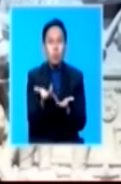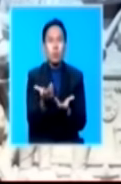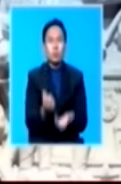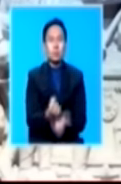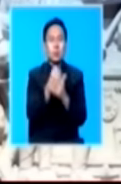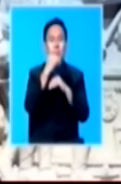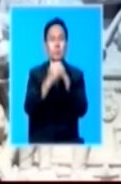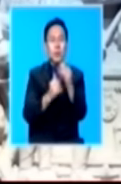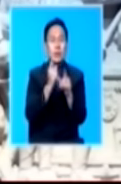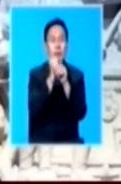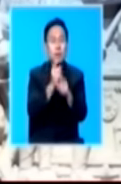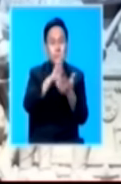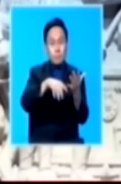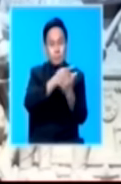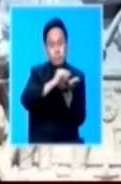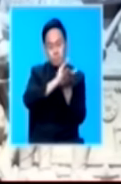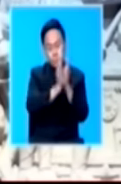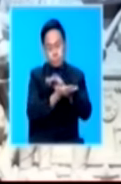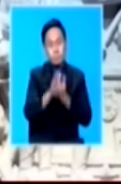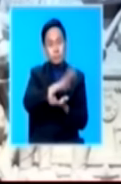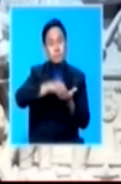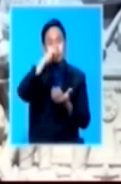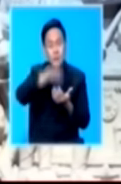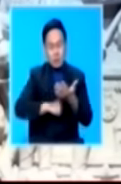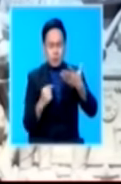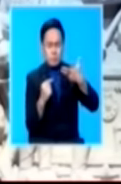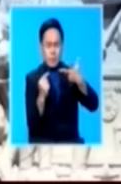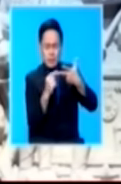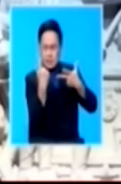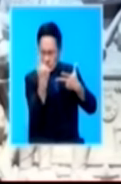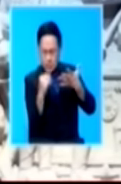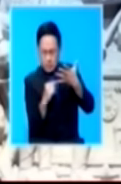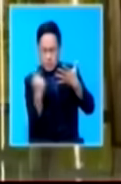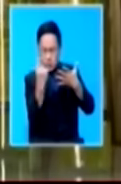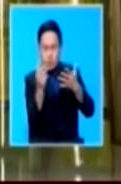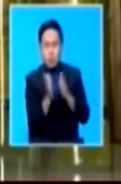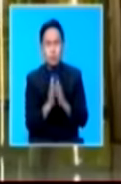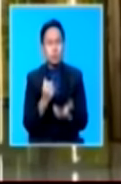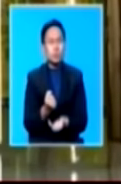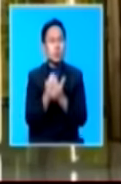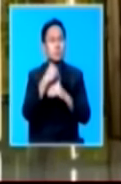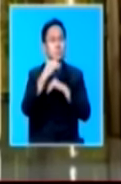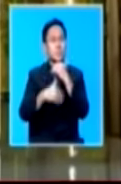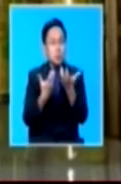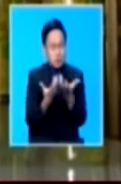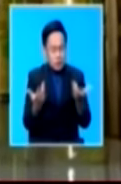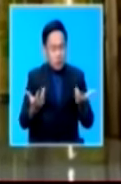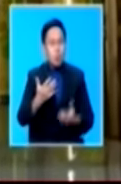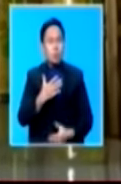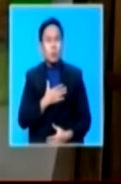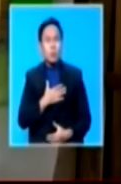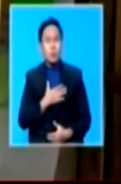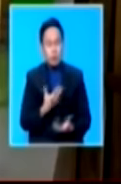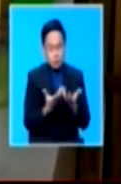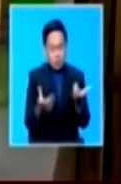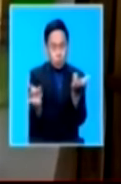ได้เตรียมการในเรื่องของแผนการปฏิรูปนะวันนี้ระยะที่หนึ่งท่านต้องเริ่มกับผมก่อนเราต้องพัฒนาสินค้าให้มีคุณภาพมากกว่าปริมาณนะ